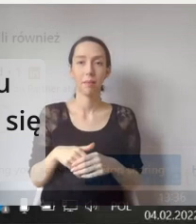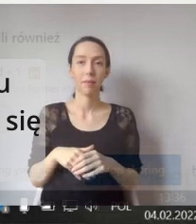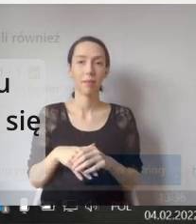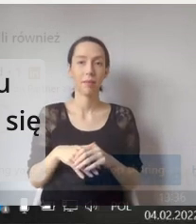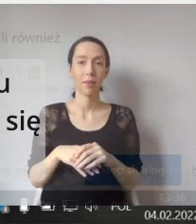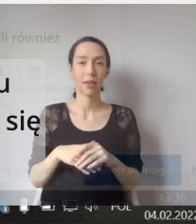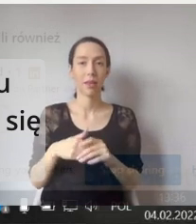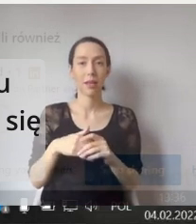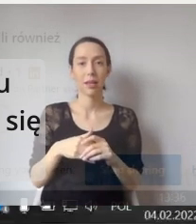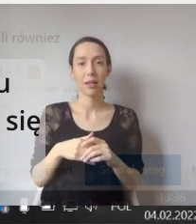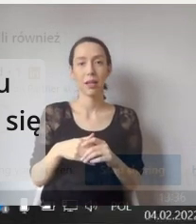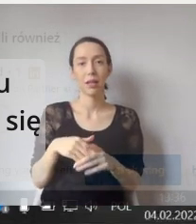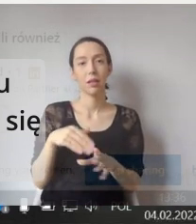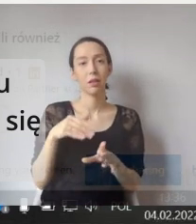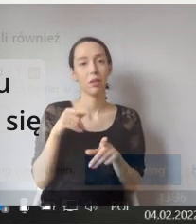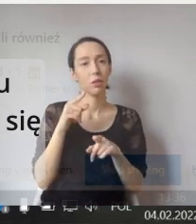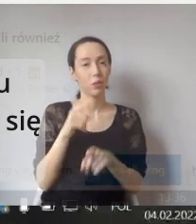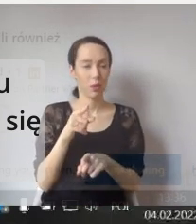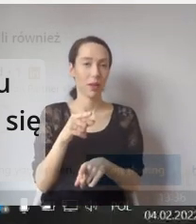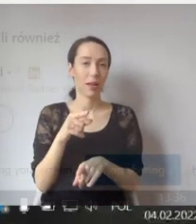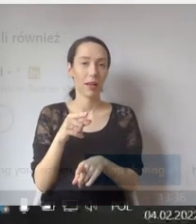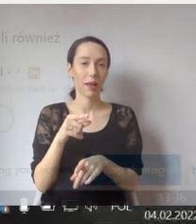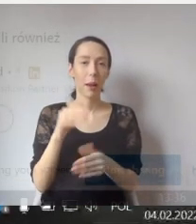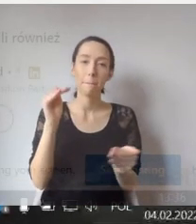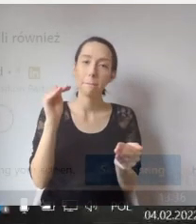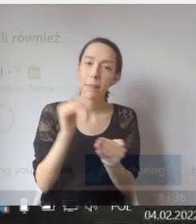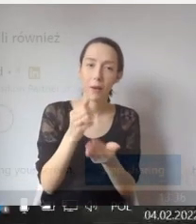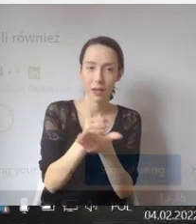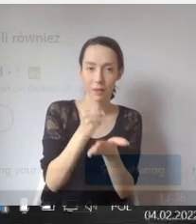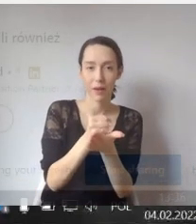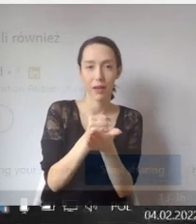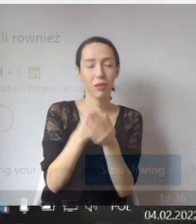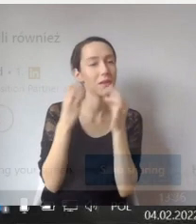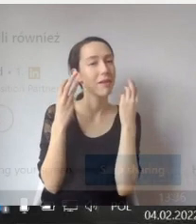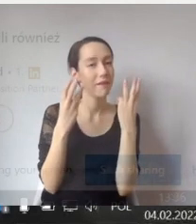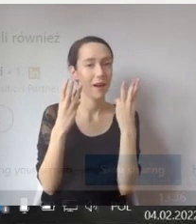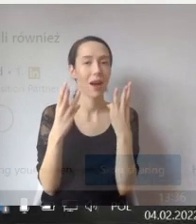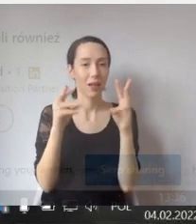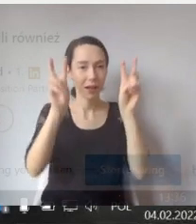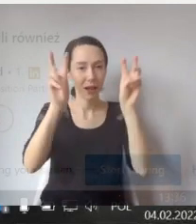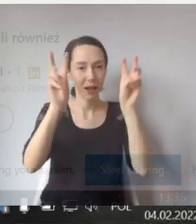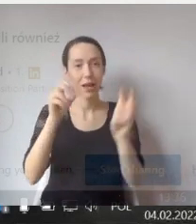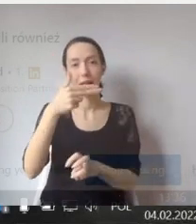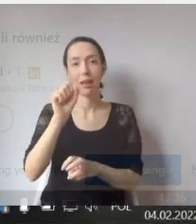bardzo niepozorny, a jest mega istotny. Jest to nagłówek. Czyli to.